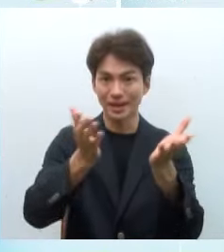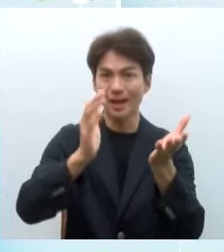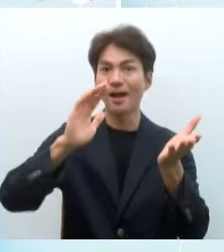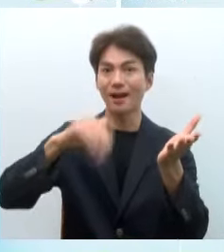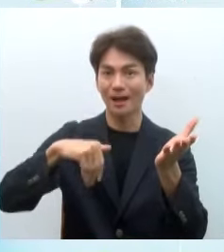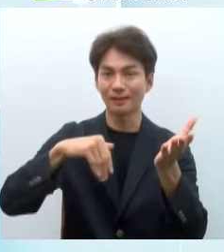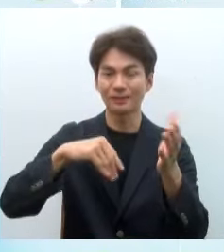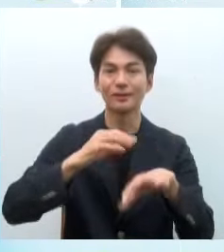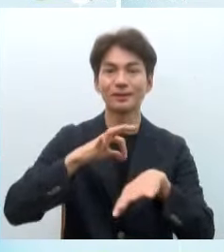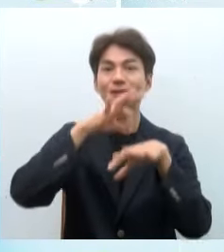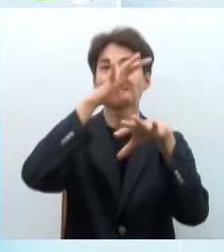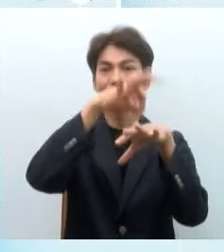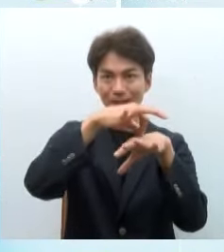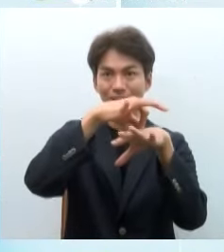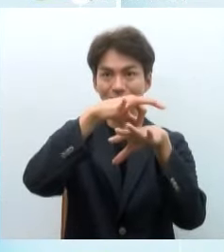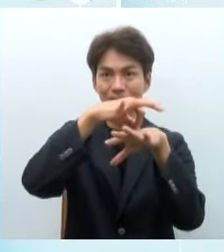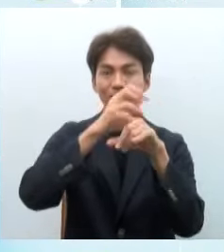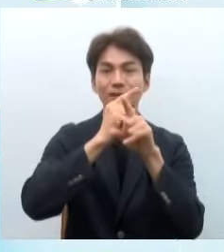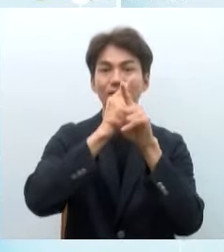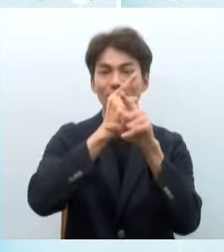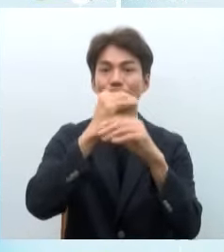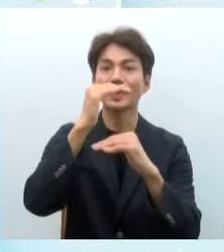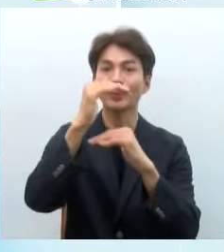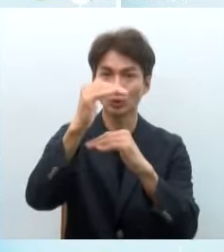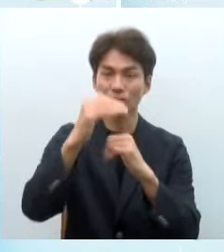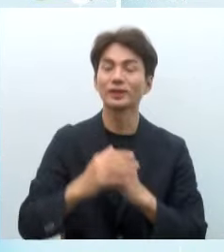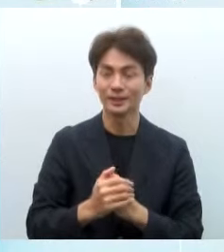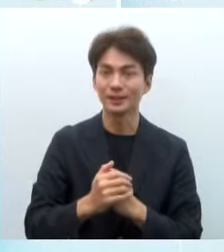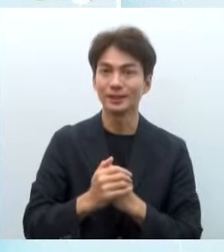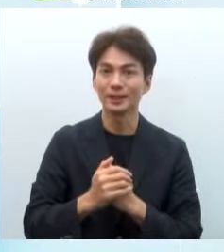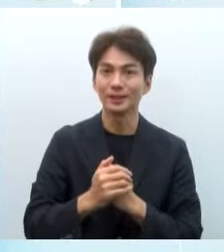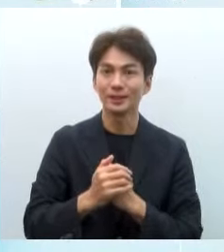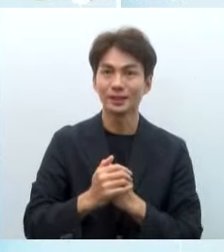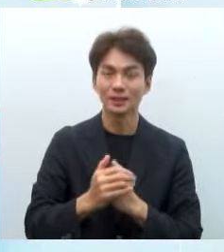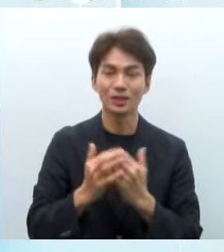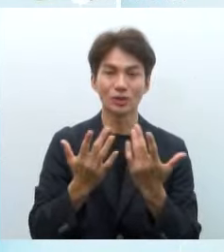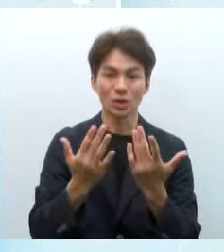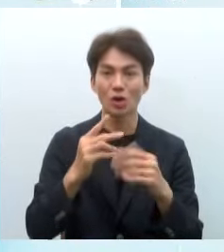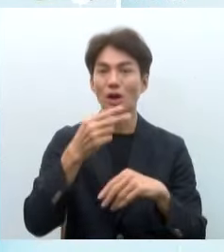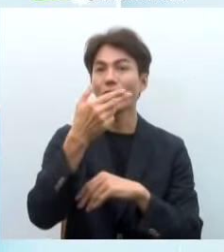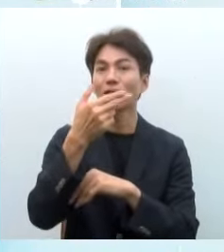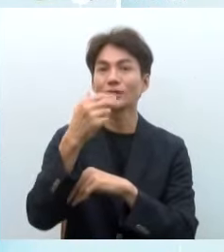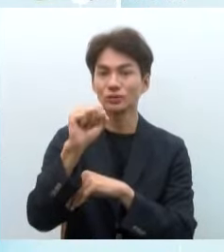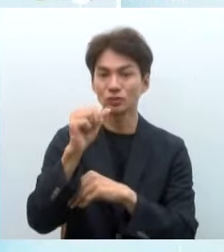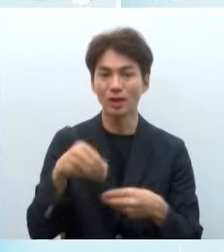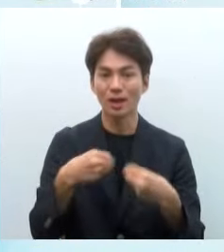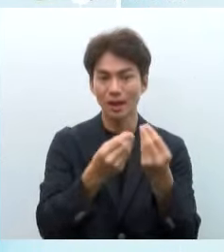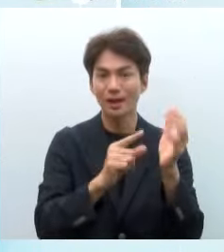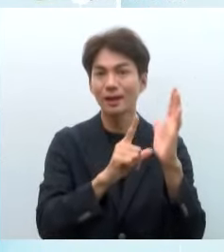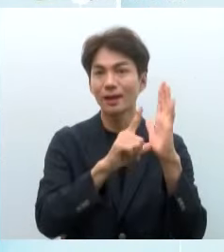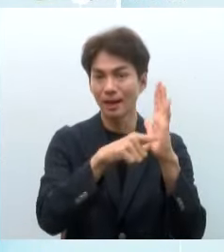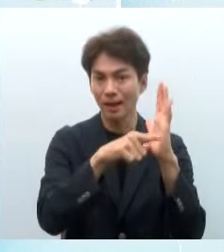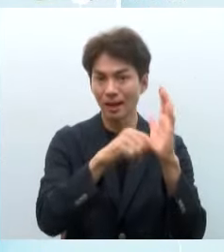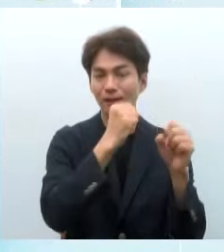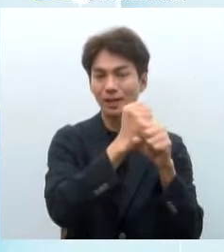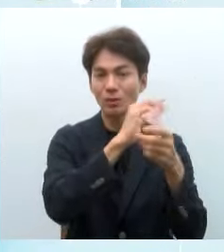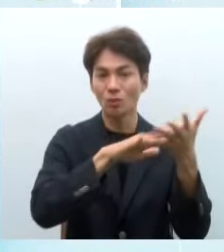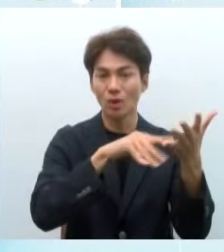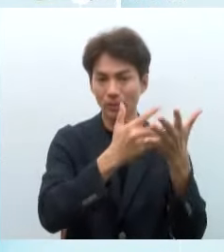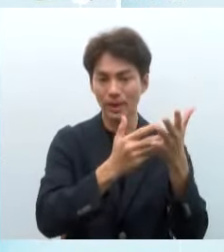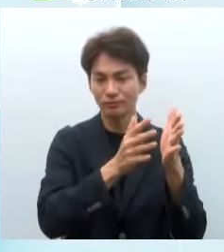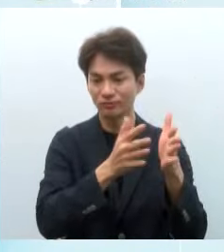นที่ส่วนราชการกำหนดซึ่งสปท.เนี่ยเดี๋ยวทางสปร.ก็เสนอหลักสูตรต่อท่านเลขาแต่วางแผนไว้คือ20วันนะ